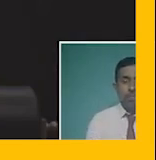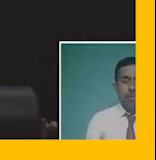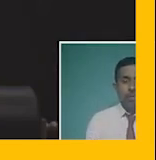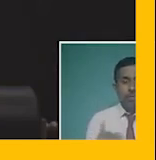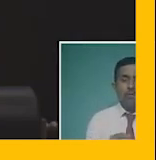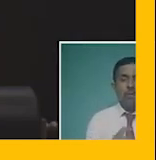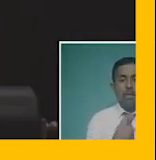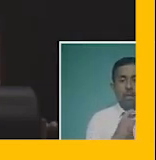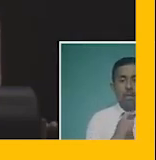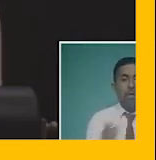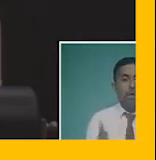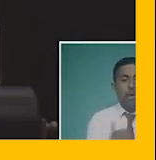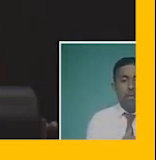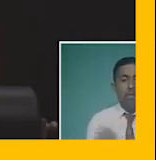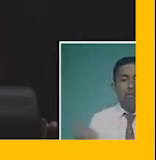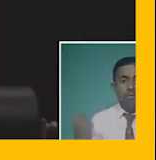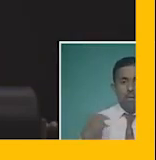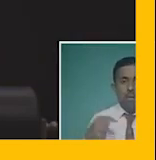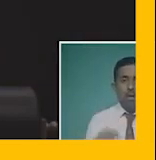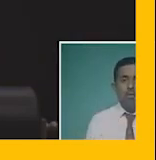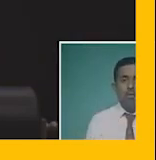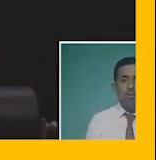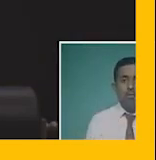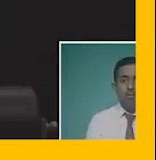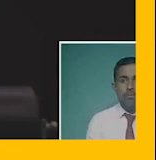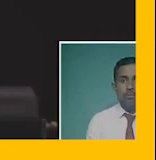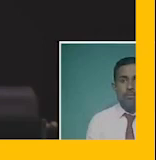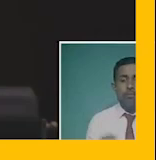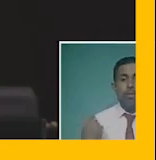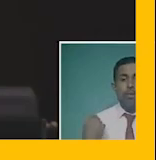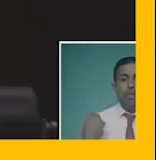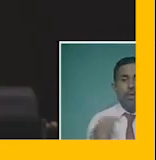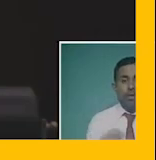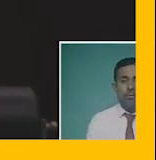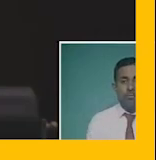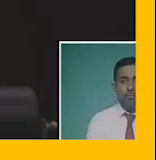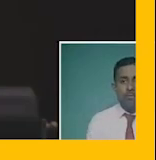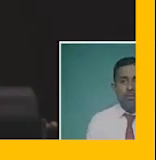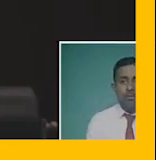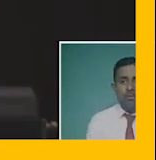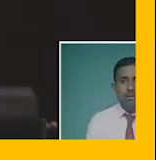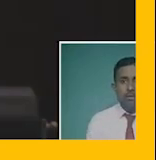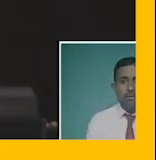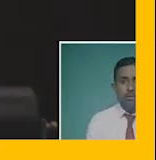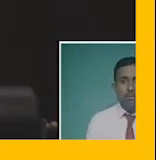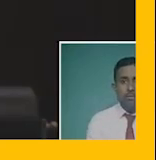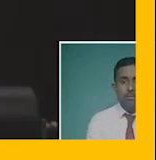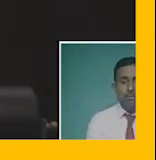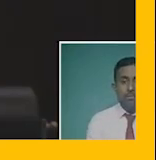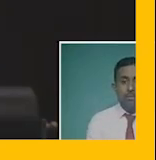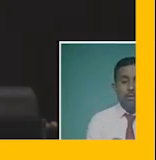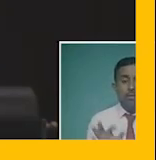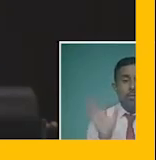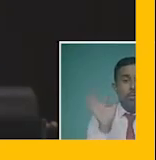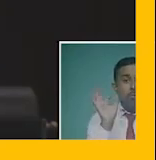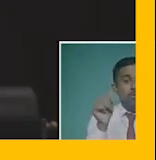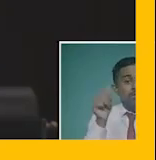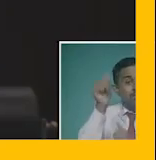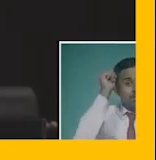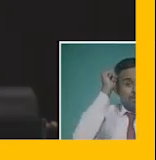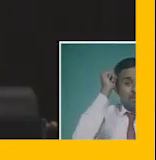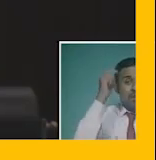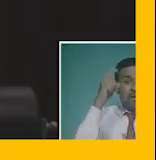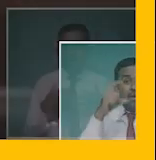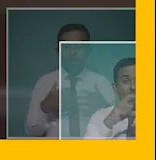මුදල්. මේක මහා විශාල රාජ්‍ය මුදල් අවභාවිතාවක්. චමින්ද විජේසිරි ඔන්න ඔය විදියට දිගින් දිගටම ආණ්ඩුවට ගහන්න